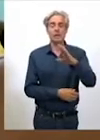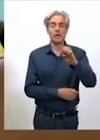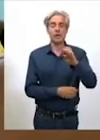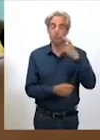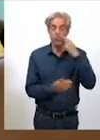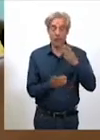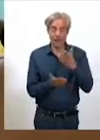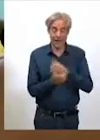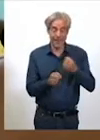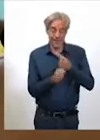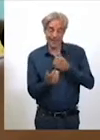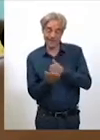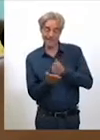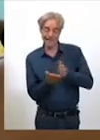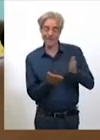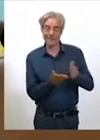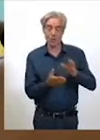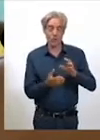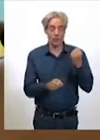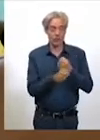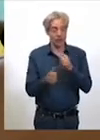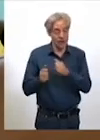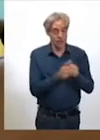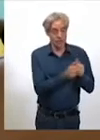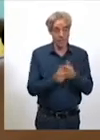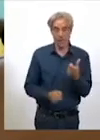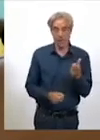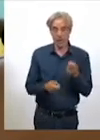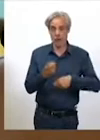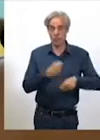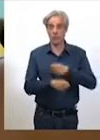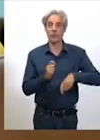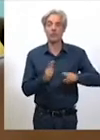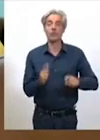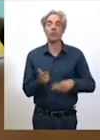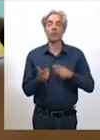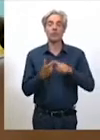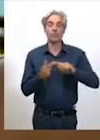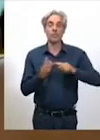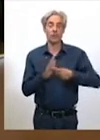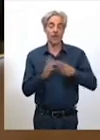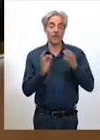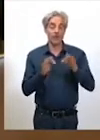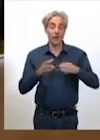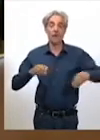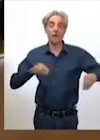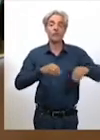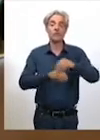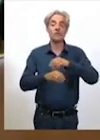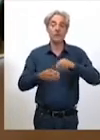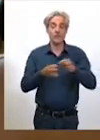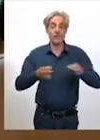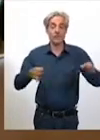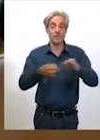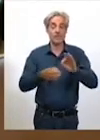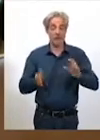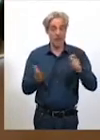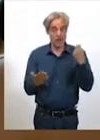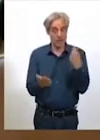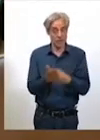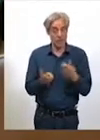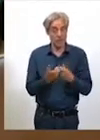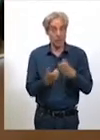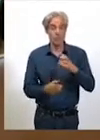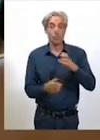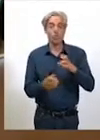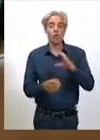ces possibilités de coopération économique. Un deuxième point extrêmement important sera la question de l'accès au foncier. On reprend par exemple le projet COS